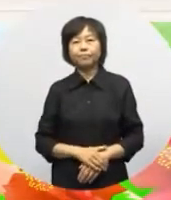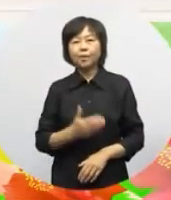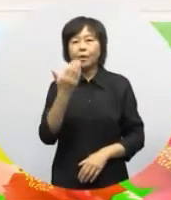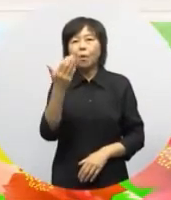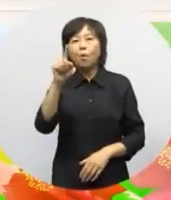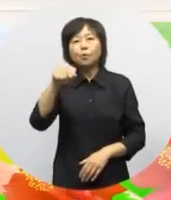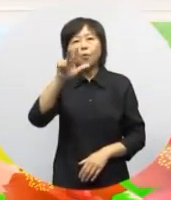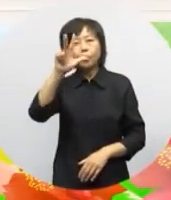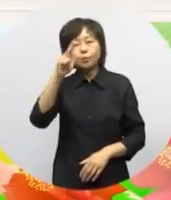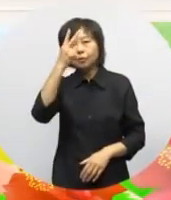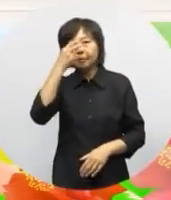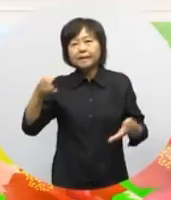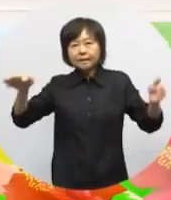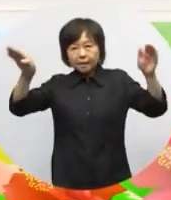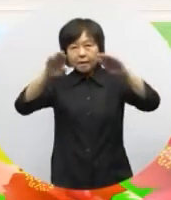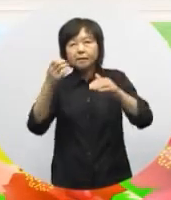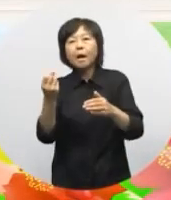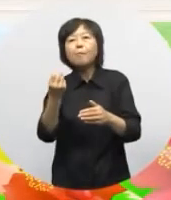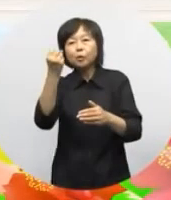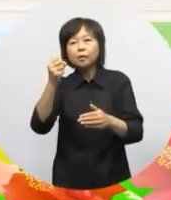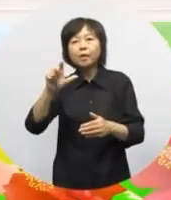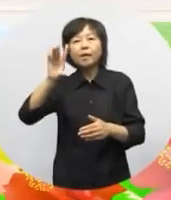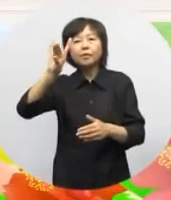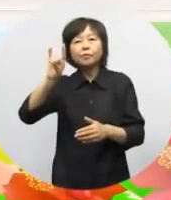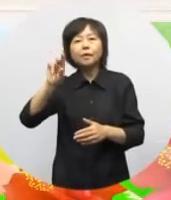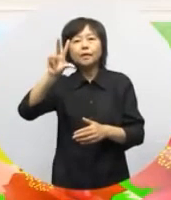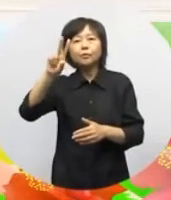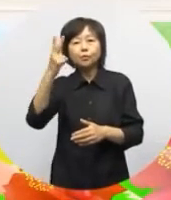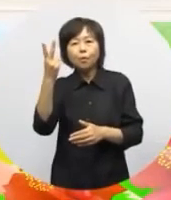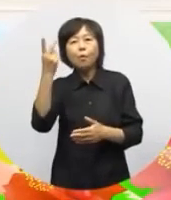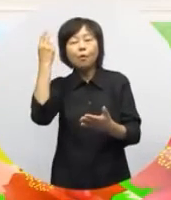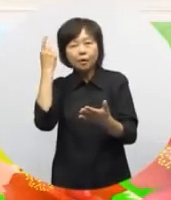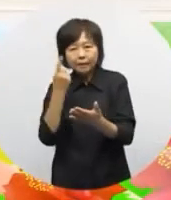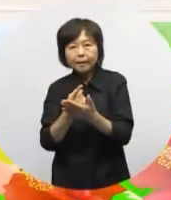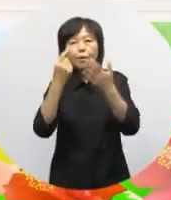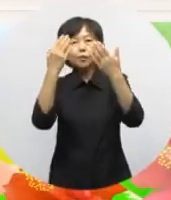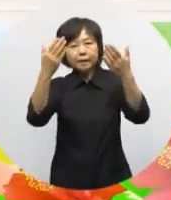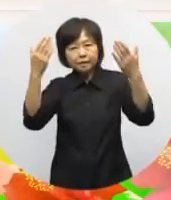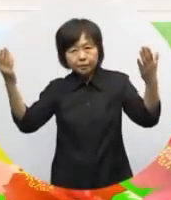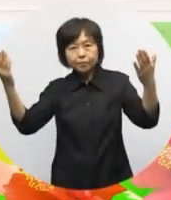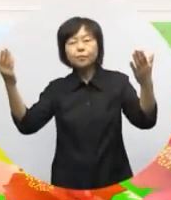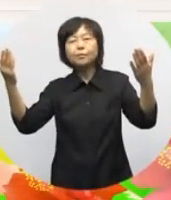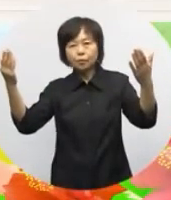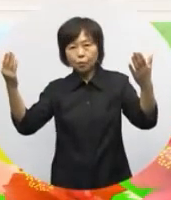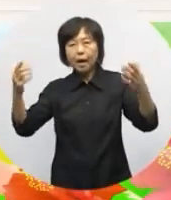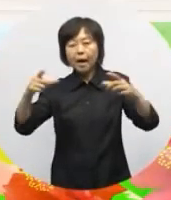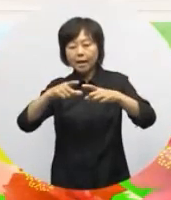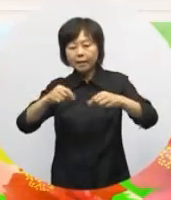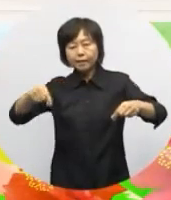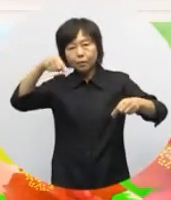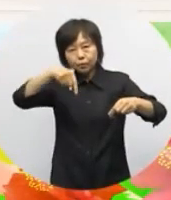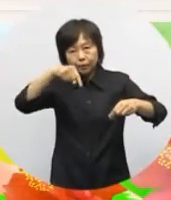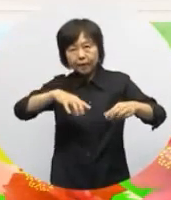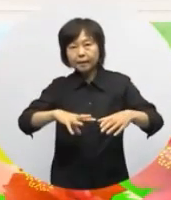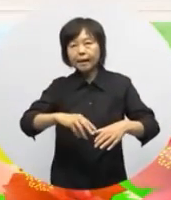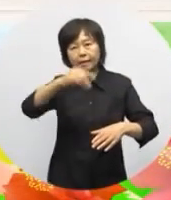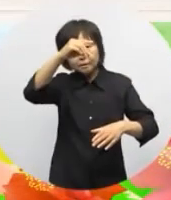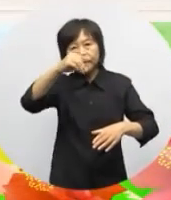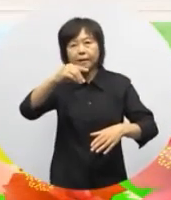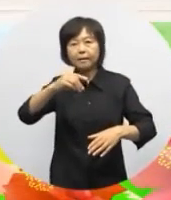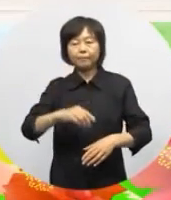ホノルル美術館のハワイアンキルトコレクション単独の展示としては国内で初めての開